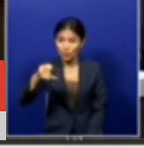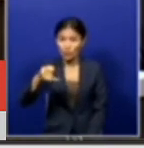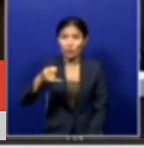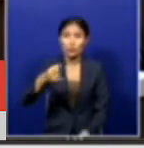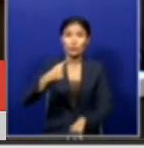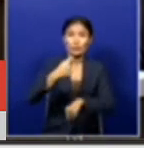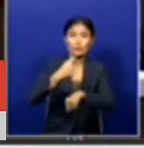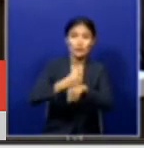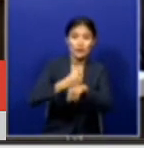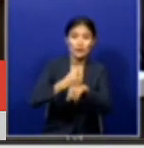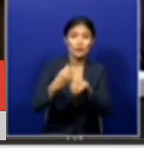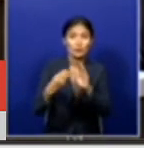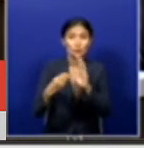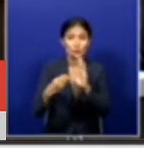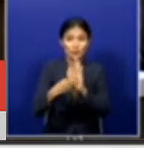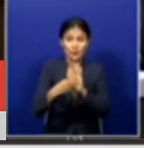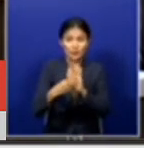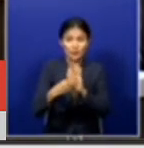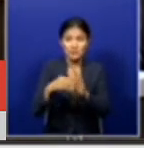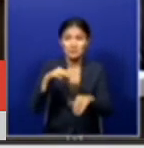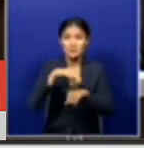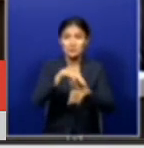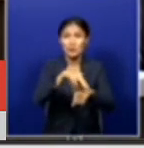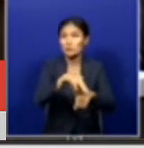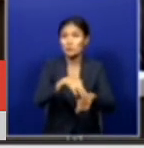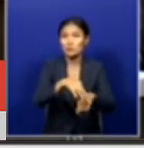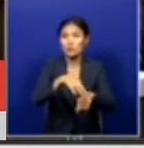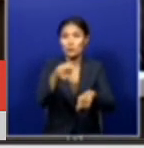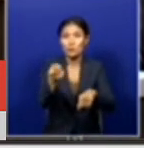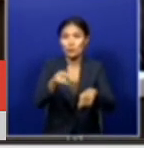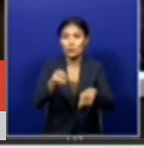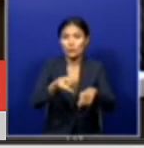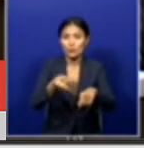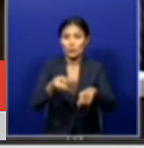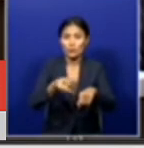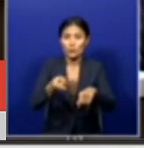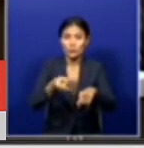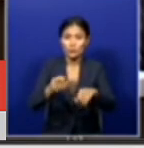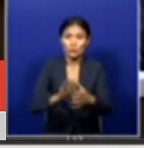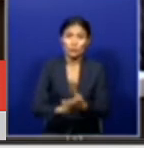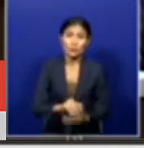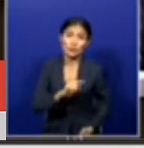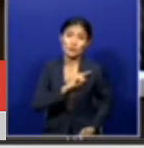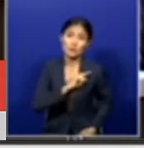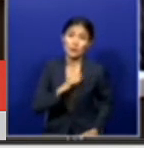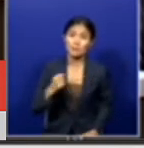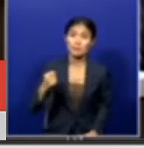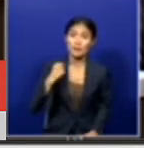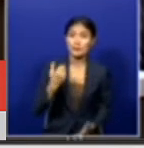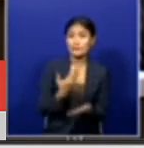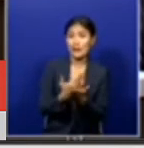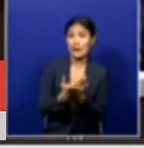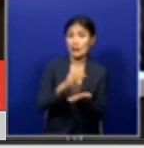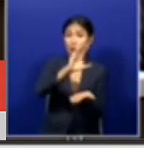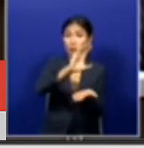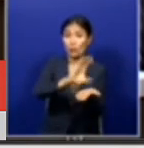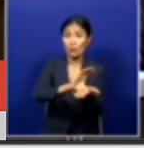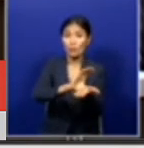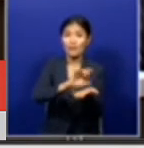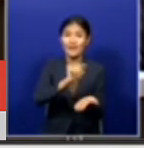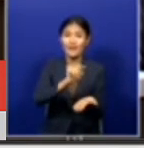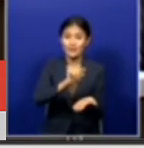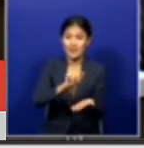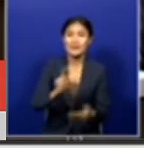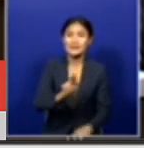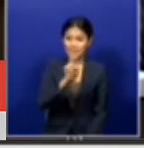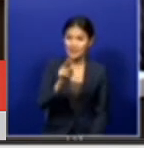ม.อยู่ในตำแหน่งมีอำนาจหน้าที่ที่จะใช้งบประมาณตามพรบ.ตาม